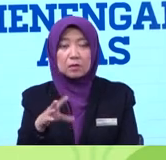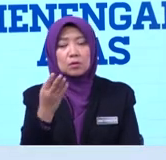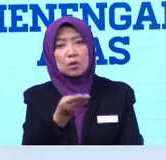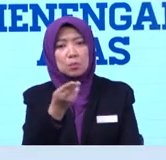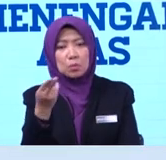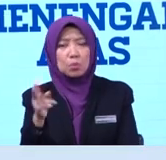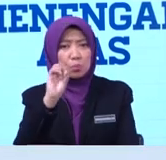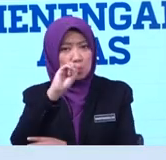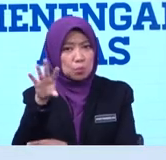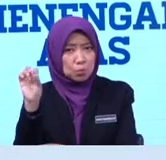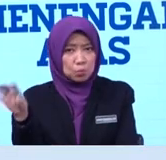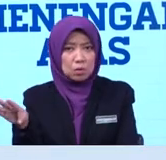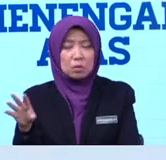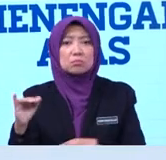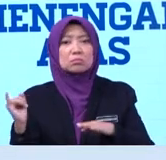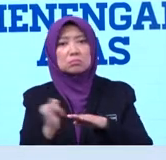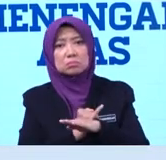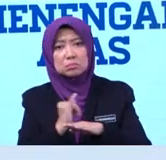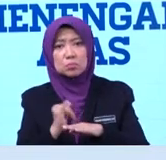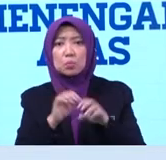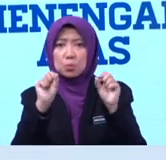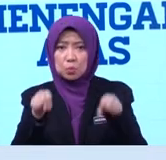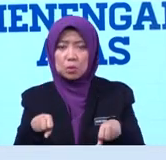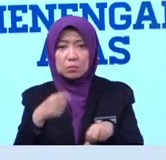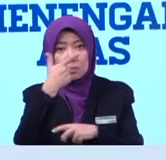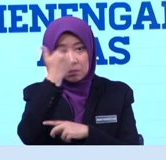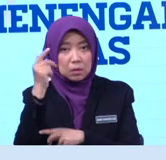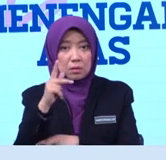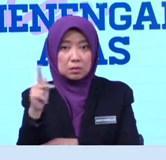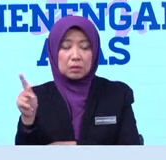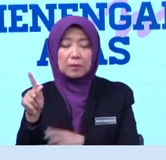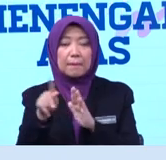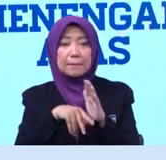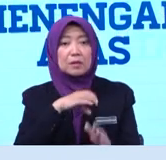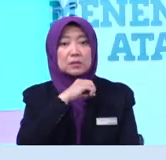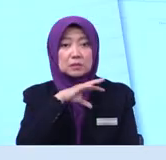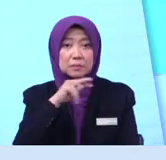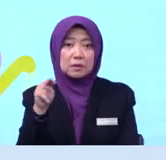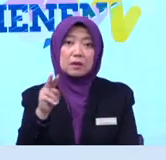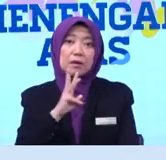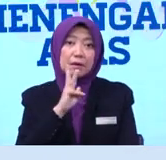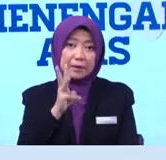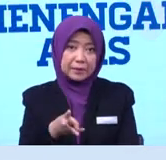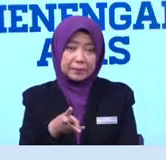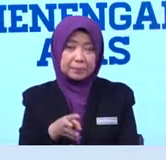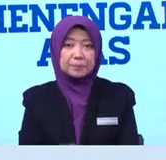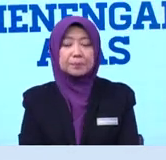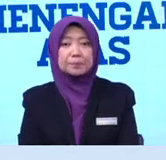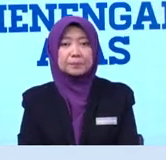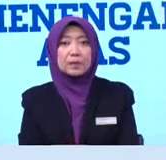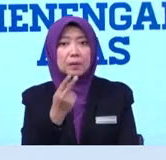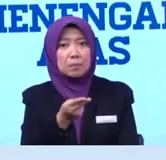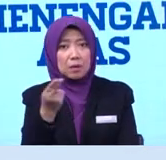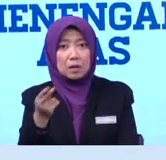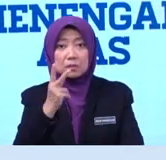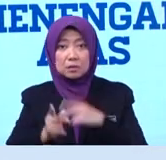industri seperti Gris boleh menyebabkan pencemaran air dan seterusnya bahan kimia yang